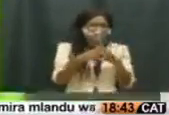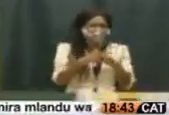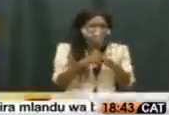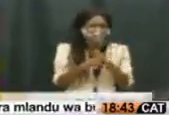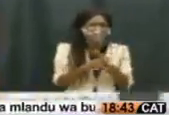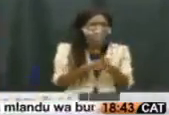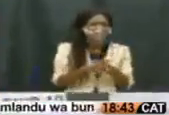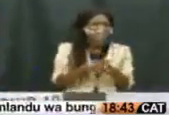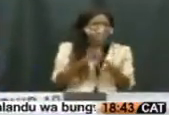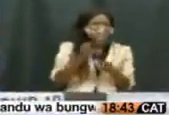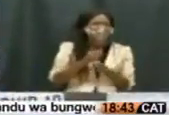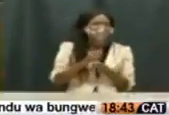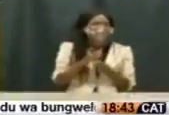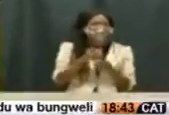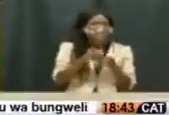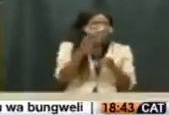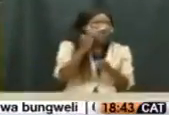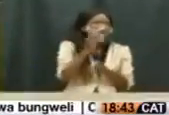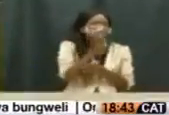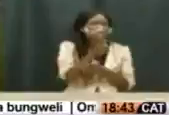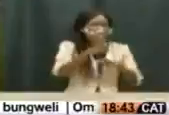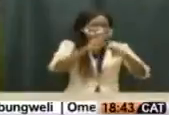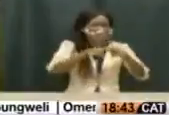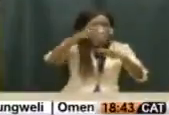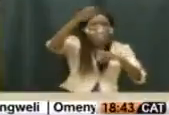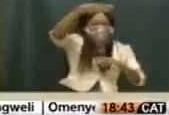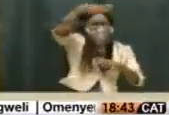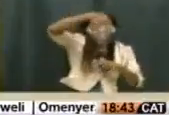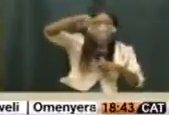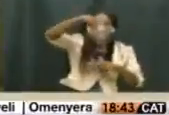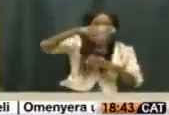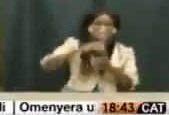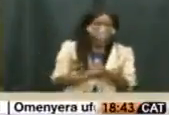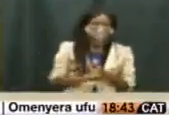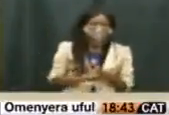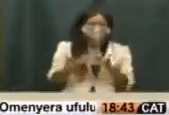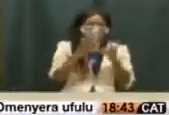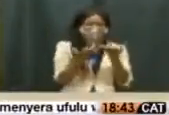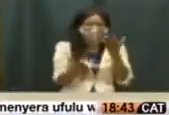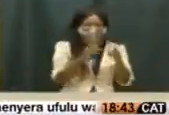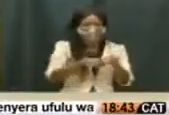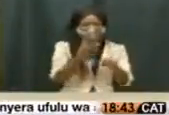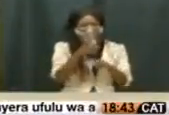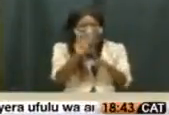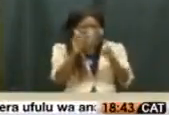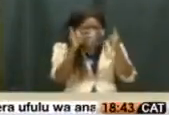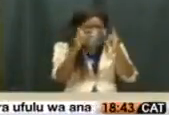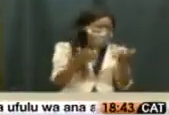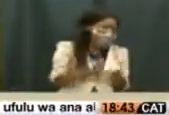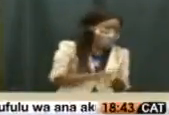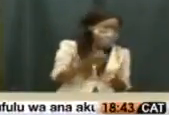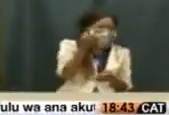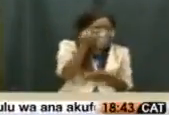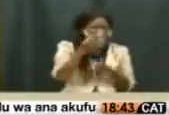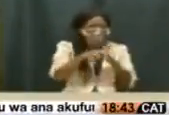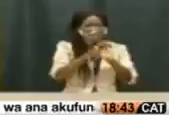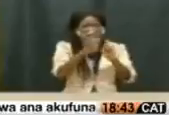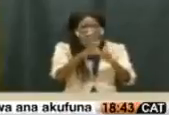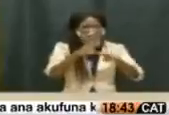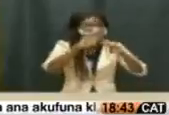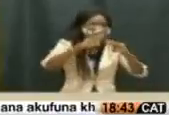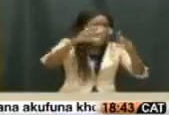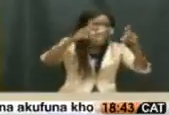nima utenga nali antu antaun ndi ndao zina antu wama wana kangati muliri undi matenda ana antaun